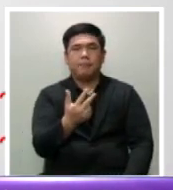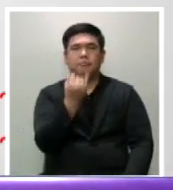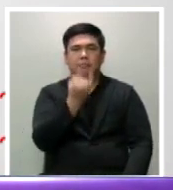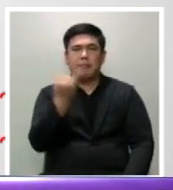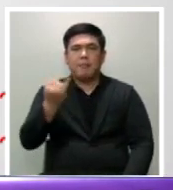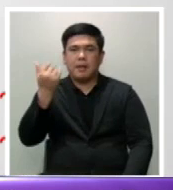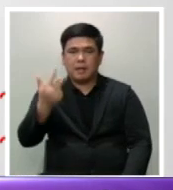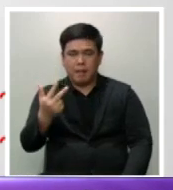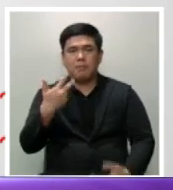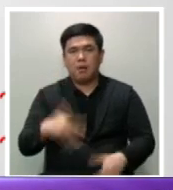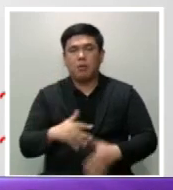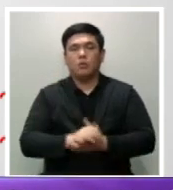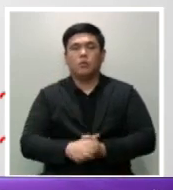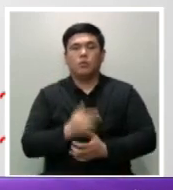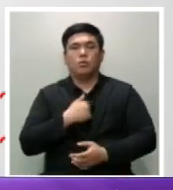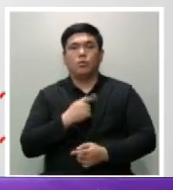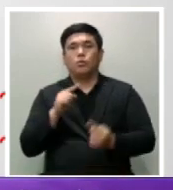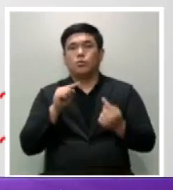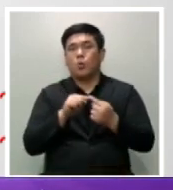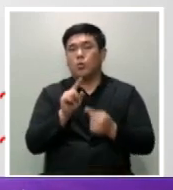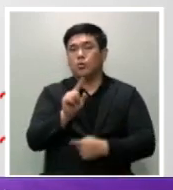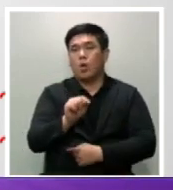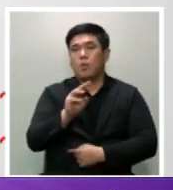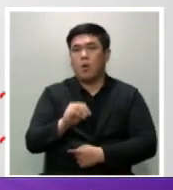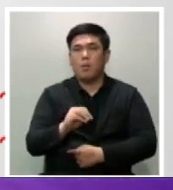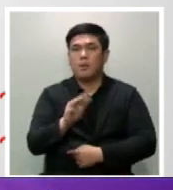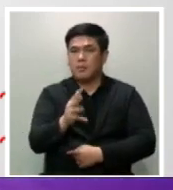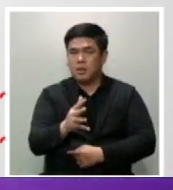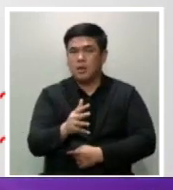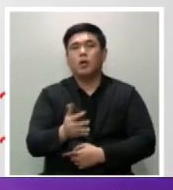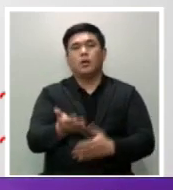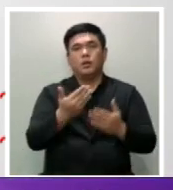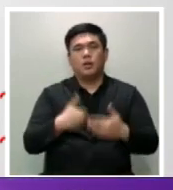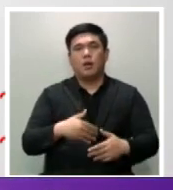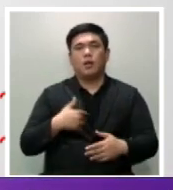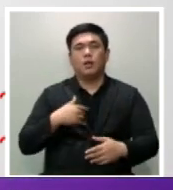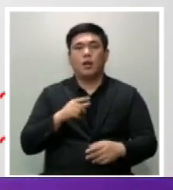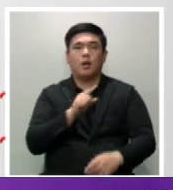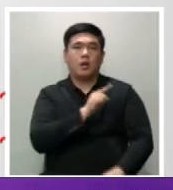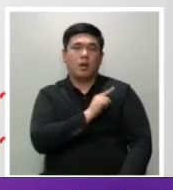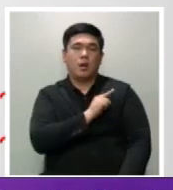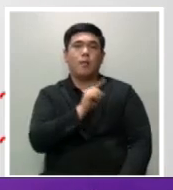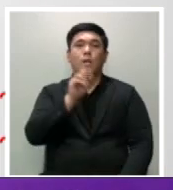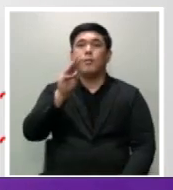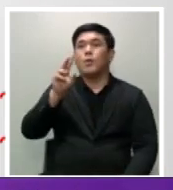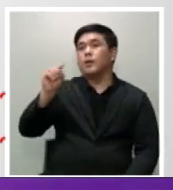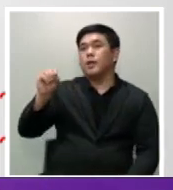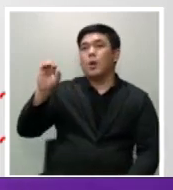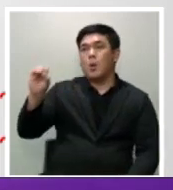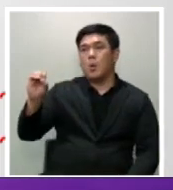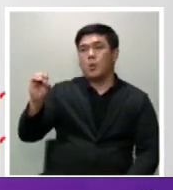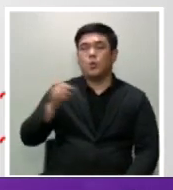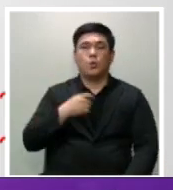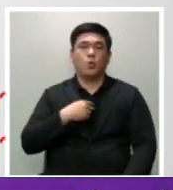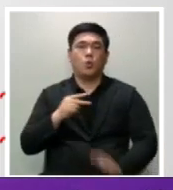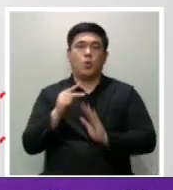ได้ฟ้องตามพรบศุลกากรแต่ฟ้องตามพันธะระหว่างประเทศที่ไทยทํากับ WTO เพราะฉะนั้นกฎหมาย